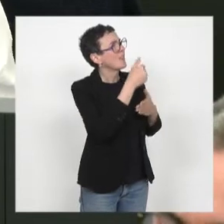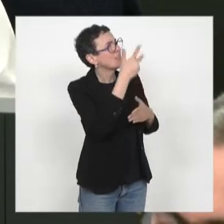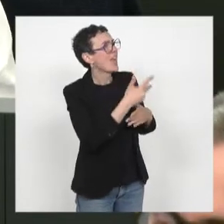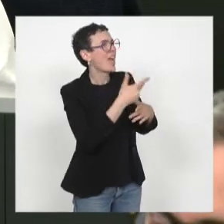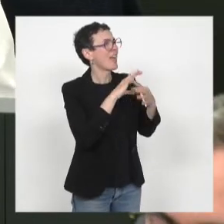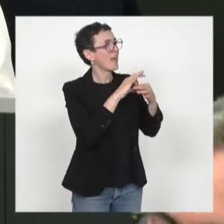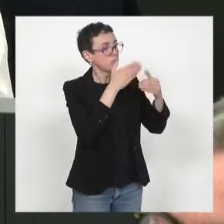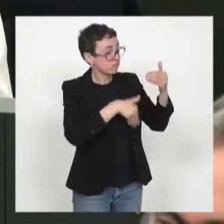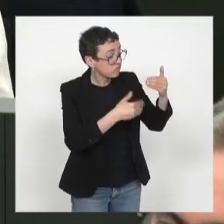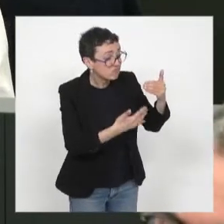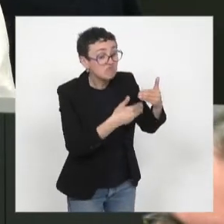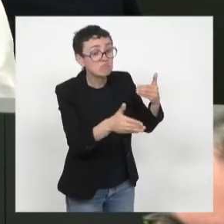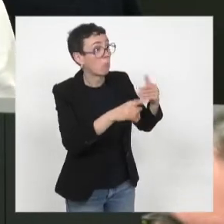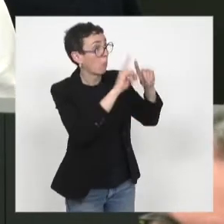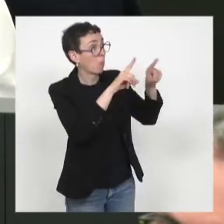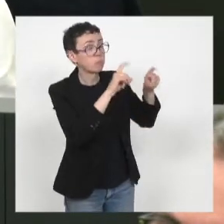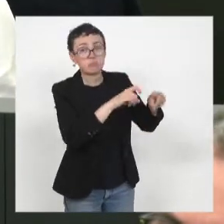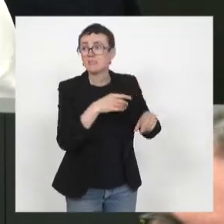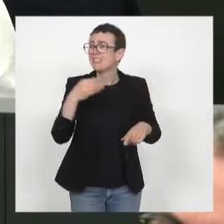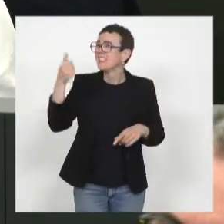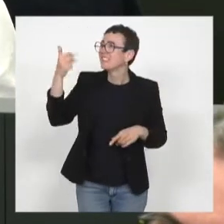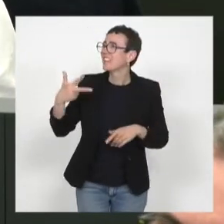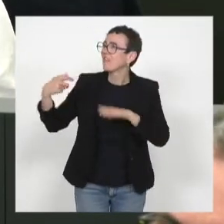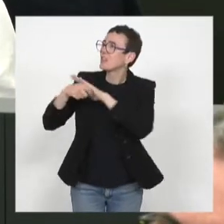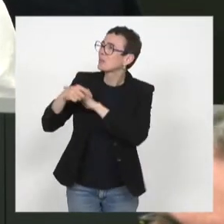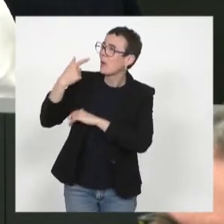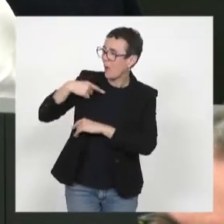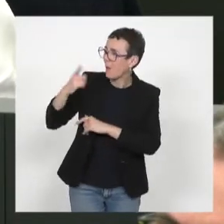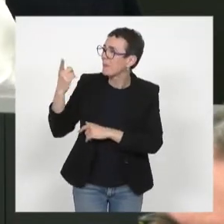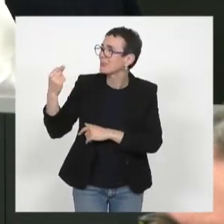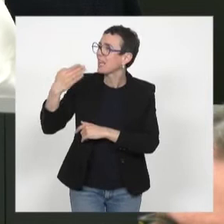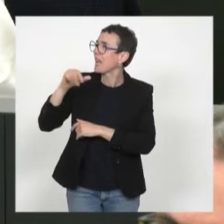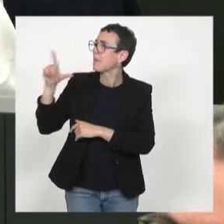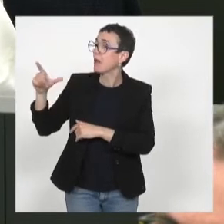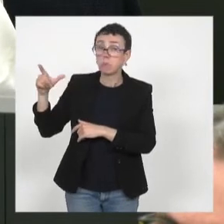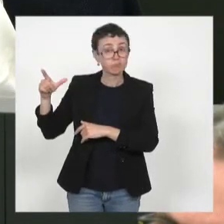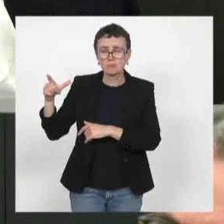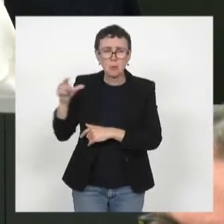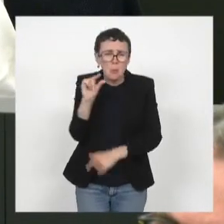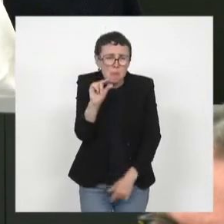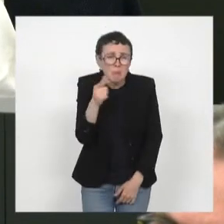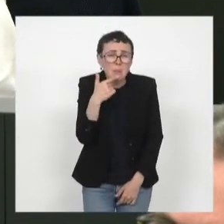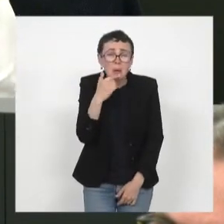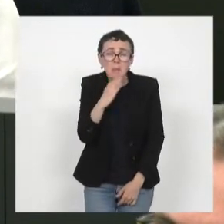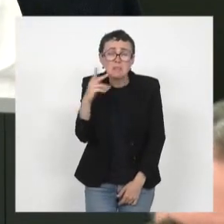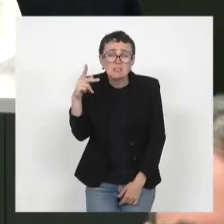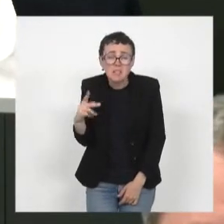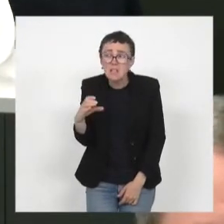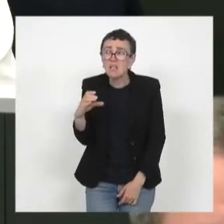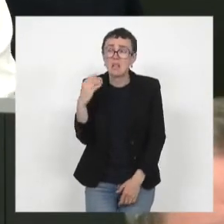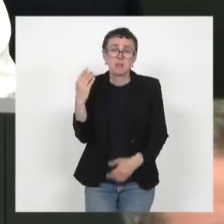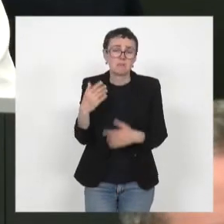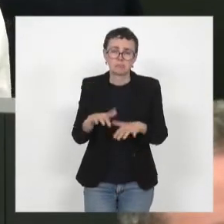directe de la MEL, dont seulement une petite partie porte spécifiquement sur les rénovations BBC ou très performantes.